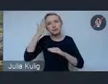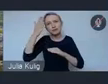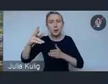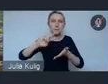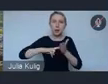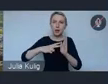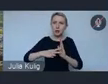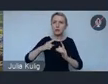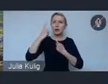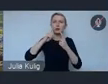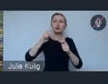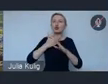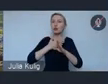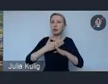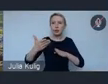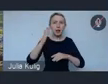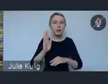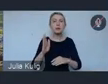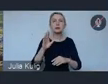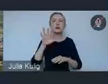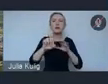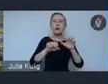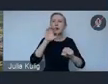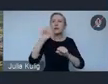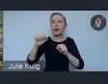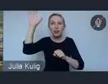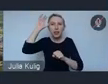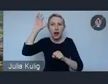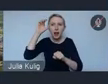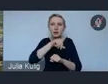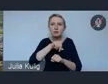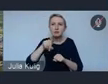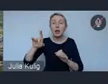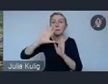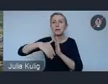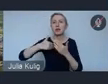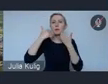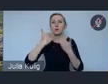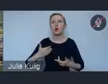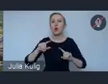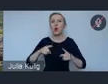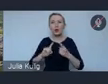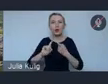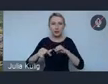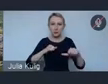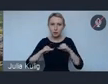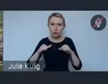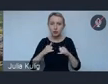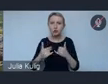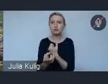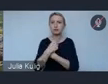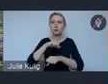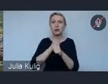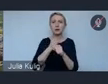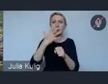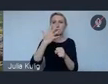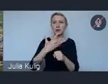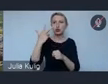tym co dalej wymawiamy talenty miasto przy pomocy Organizacji Pozarządowych zatrudniła 53